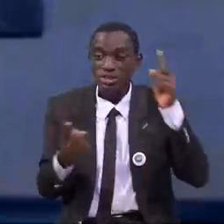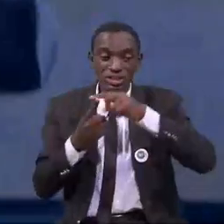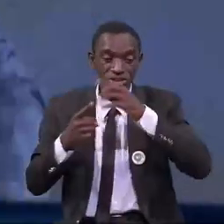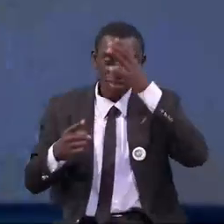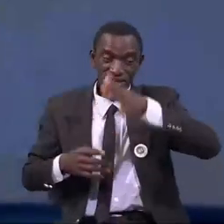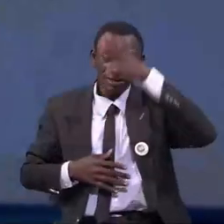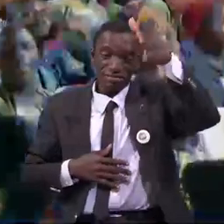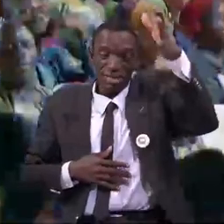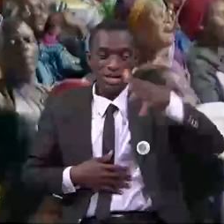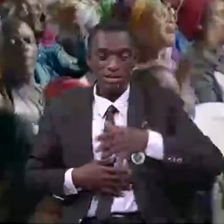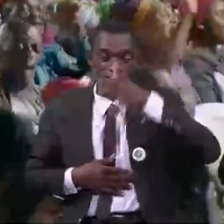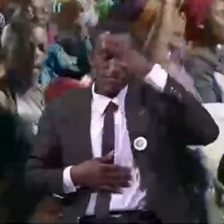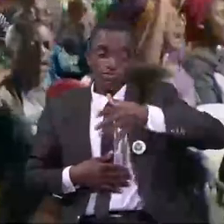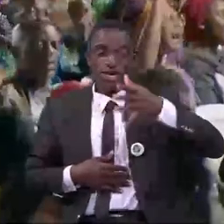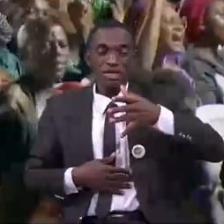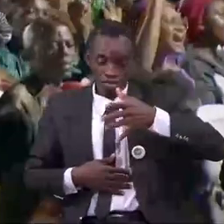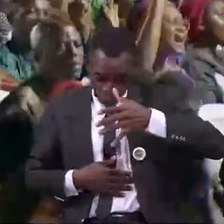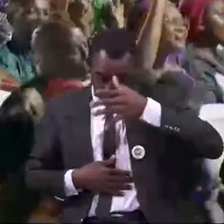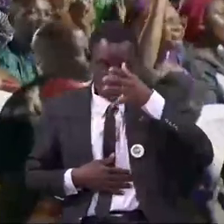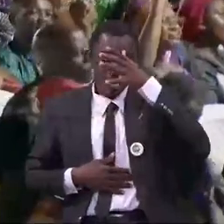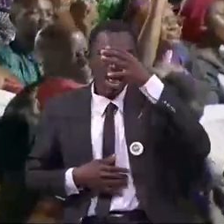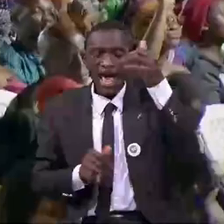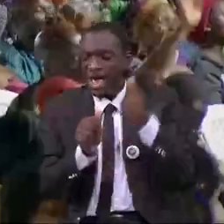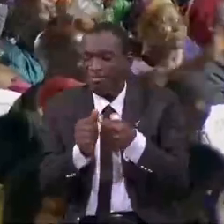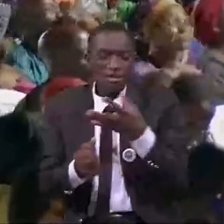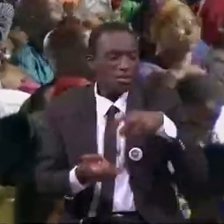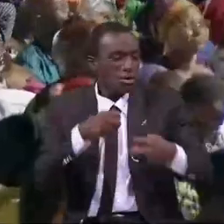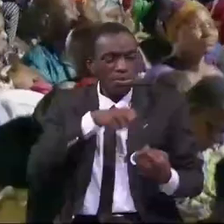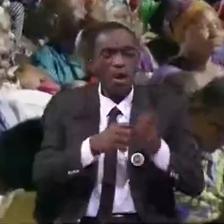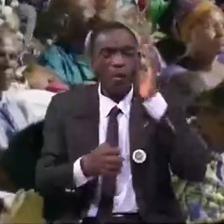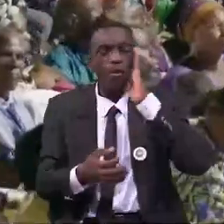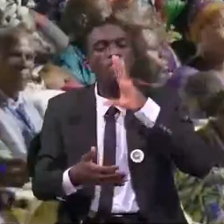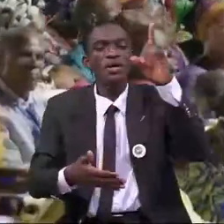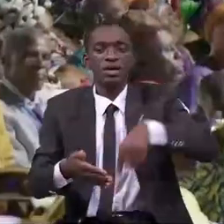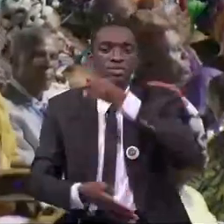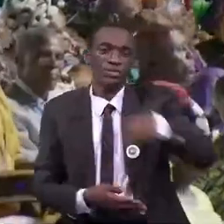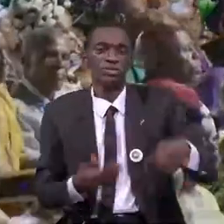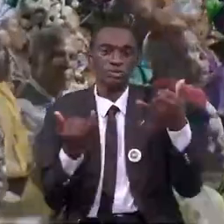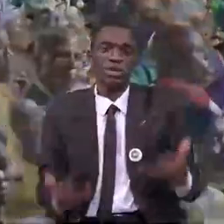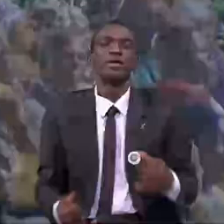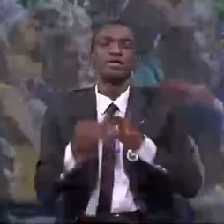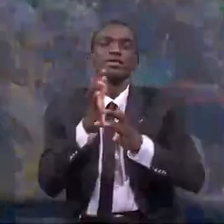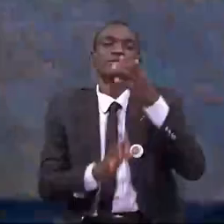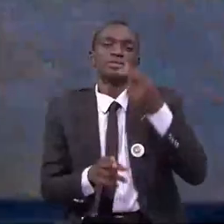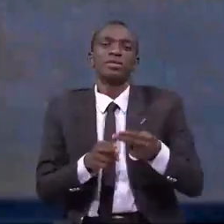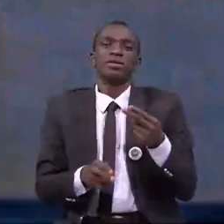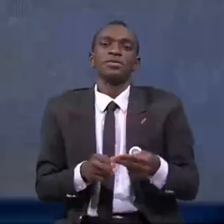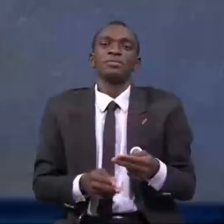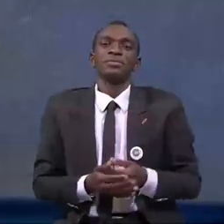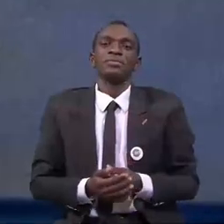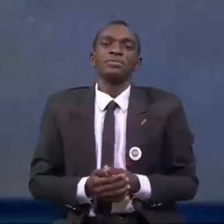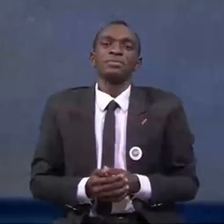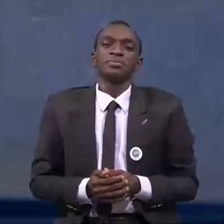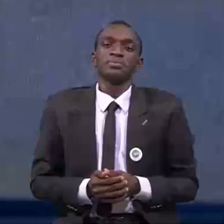impossible tout ce que vous avez porté depuis Adam jusqu'au temps de vos arrièr pères jusqu'aujourd'hui tout sera